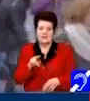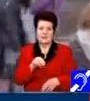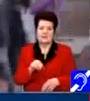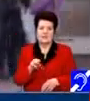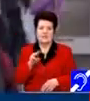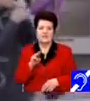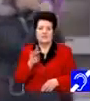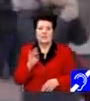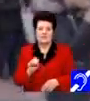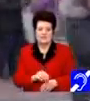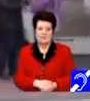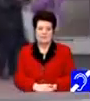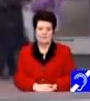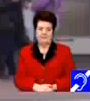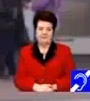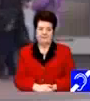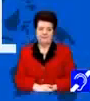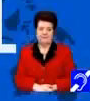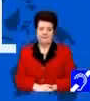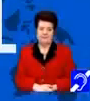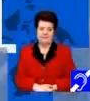TVR, Felix Damian.